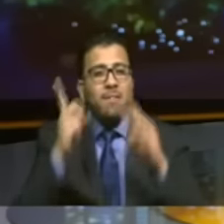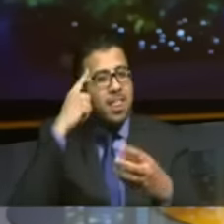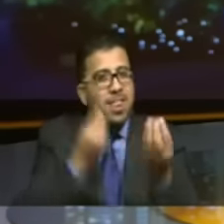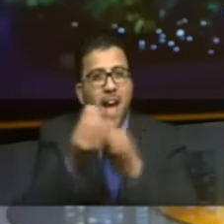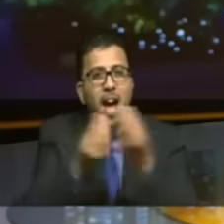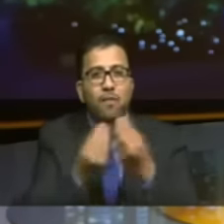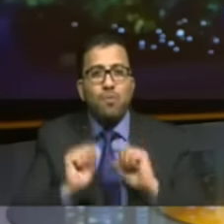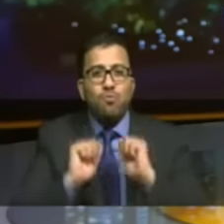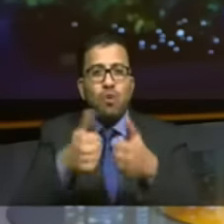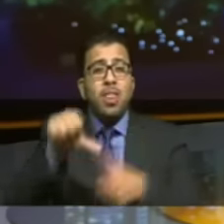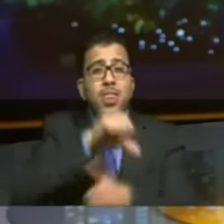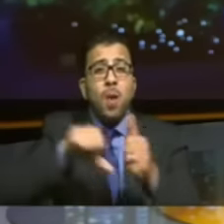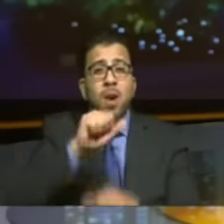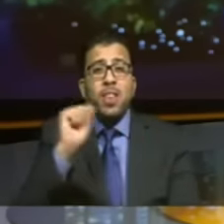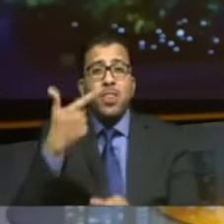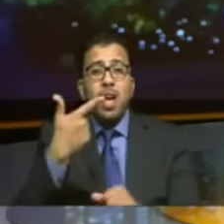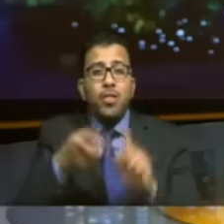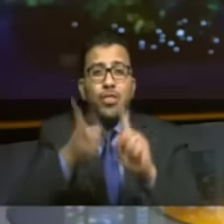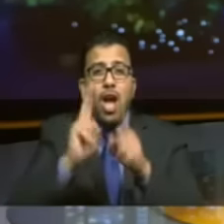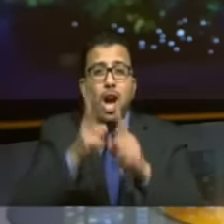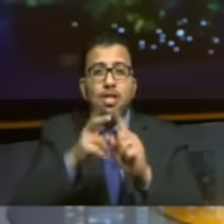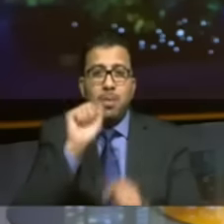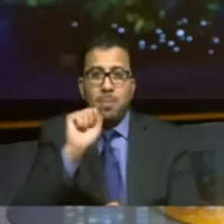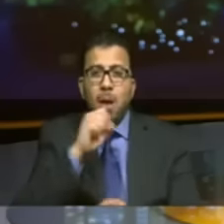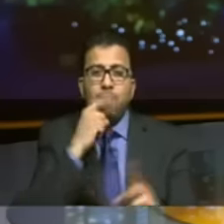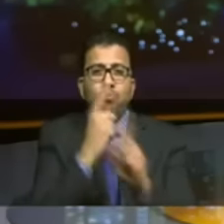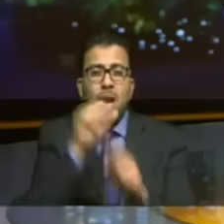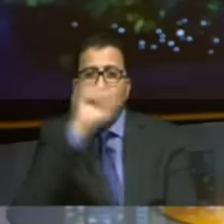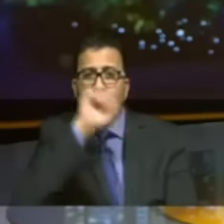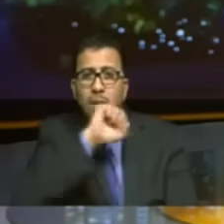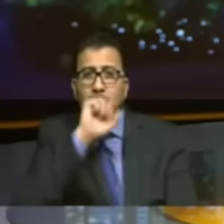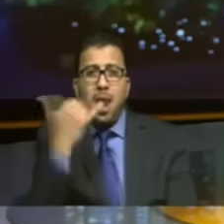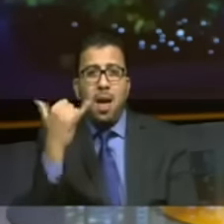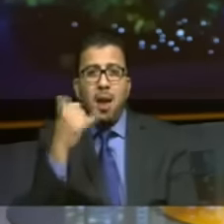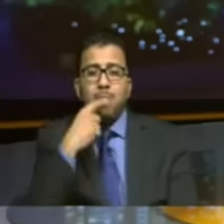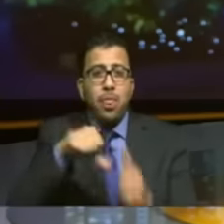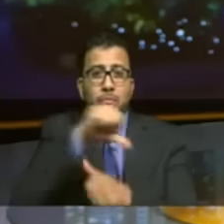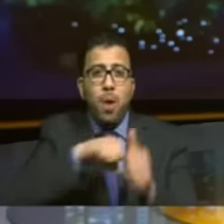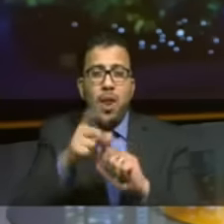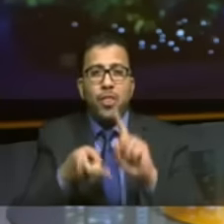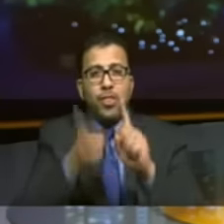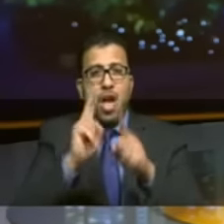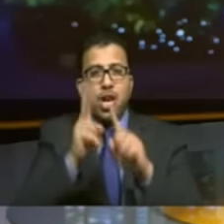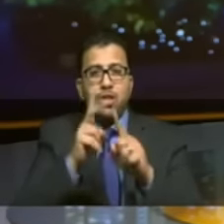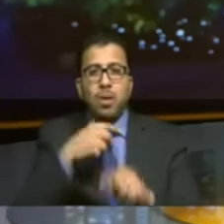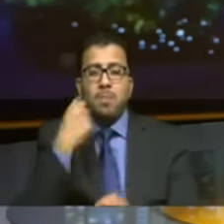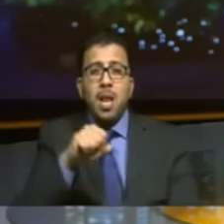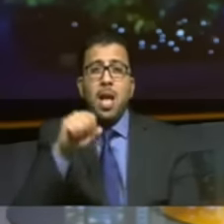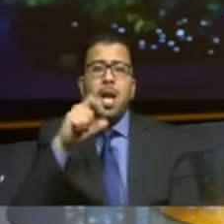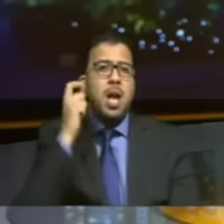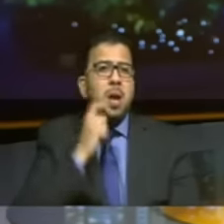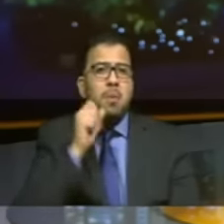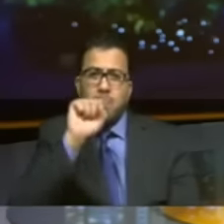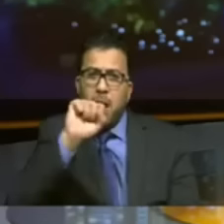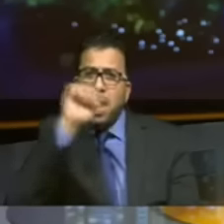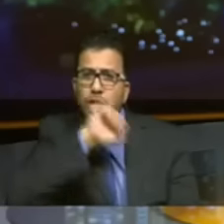للأطفال المشاركين في الدورة 12 من ملتقى الشارقة للأطفال العرب في دورته 12، لتكمل الإمارة